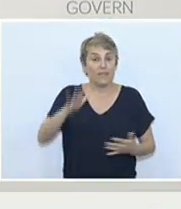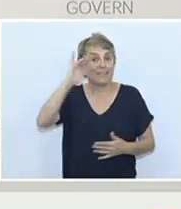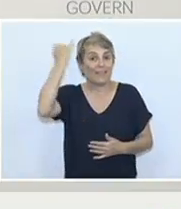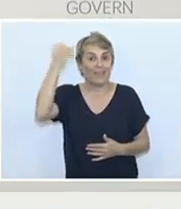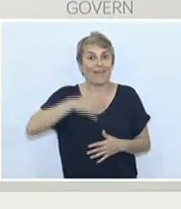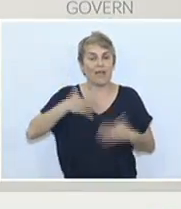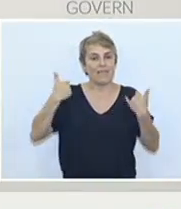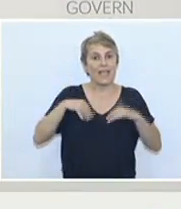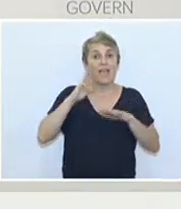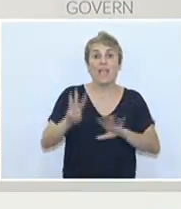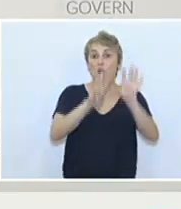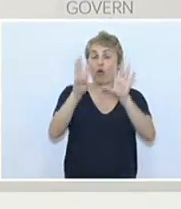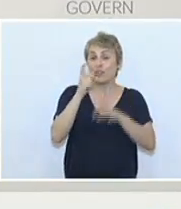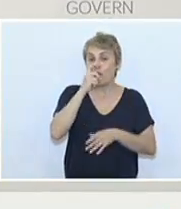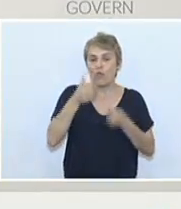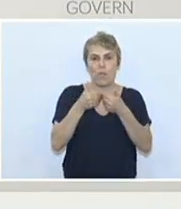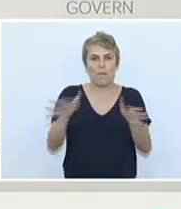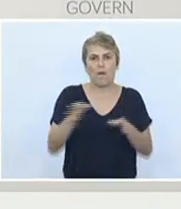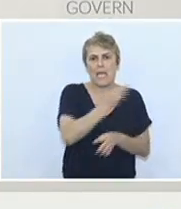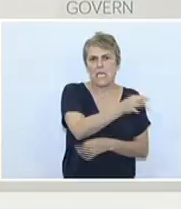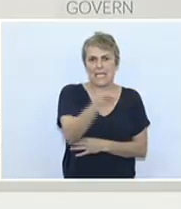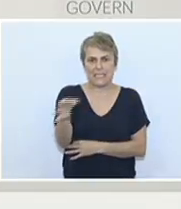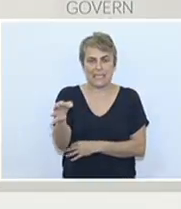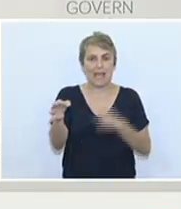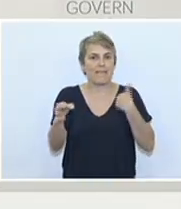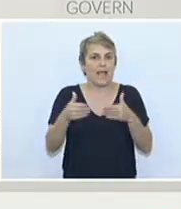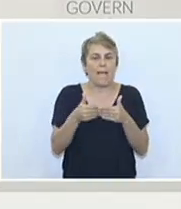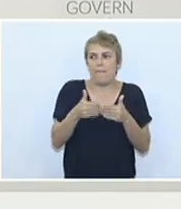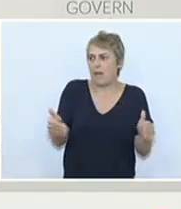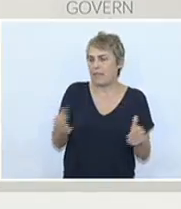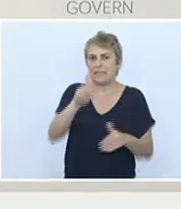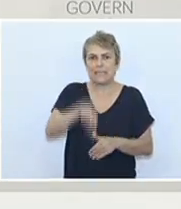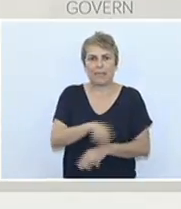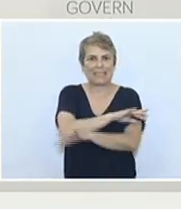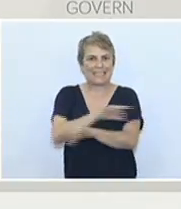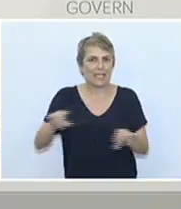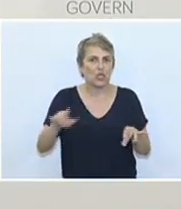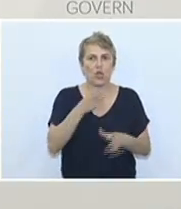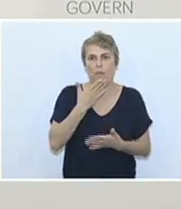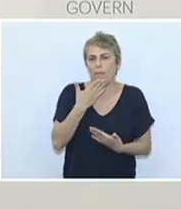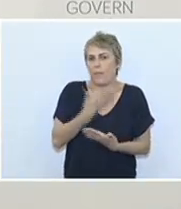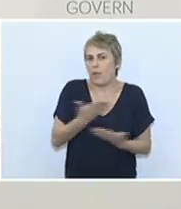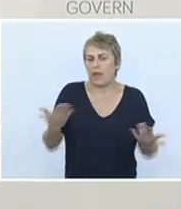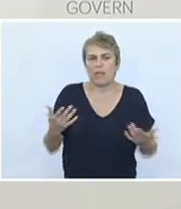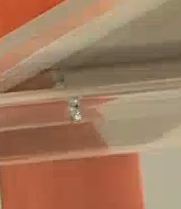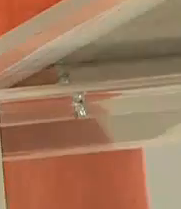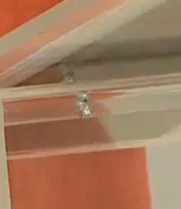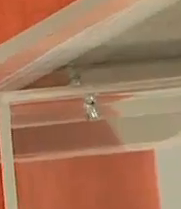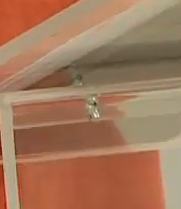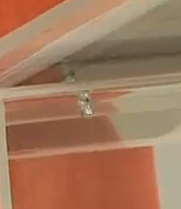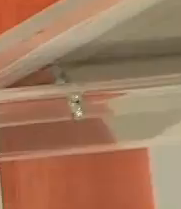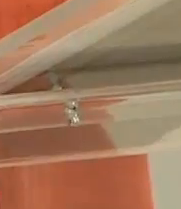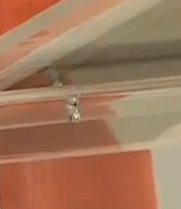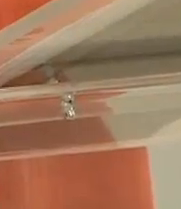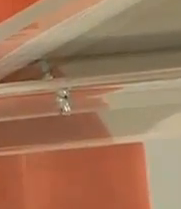obrir entre Illes ja dia 8 de juny i després començar amb l'apertura amb altres territoris, també a nivell europeu. És